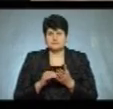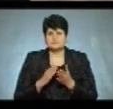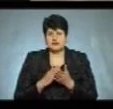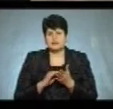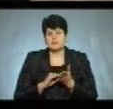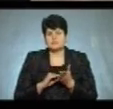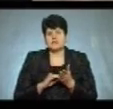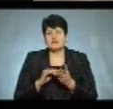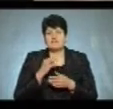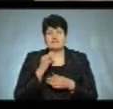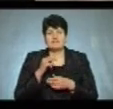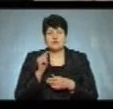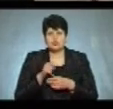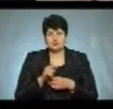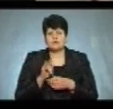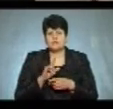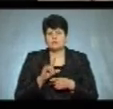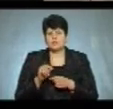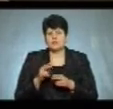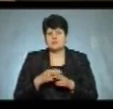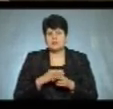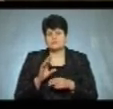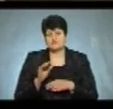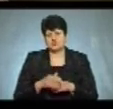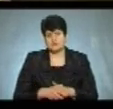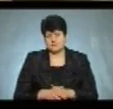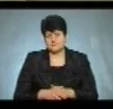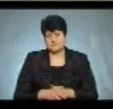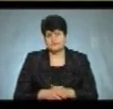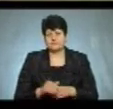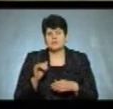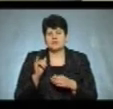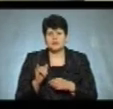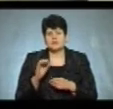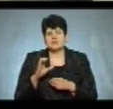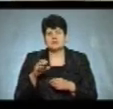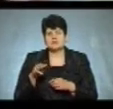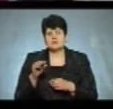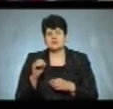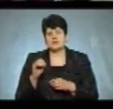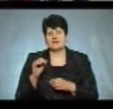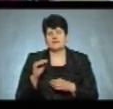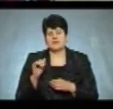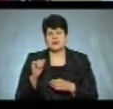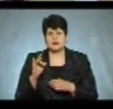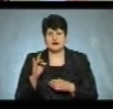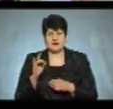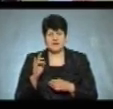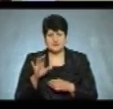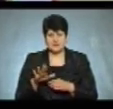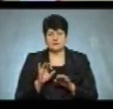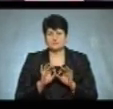просто приписали вину, що дитина просто поїхала без посвідчення. Ігор Стефанів, представник Державної аудиторської служби України, від